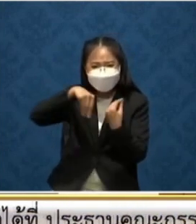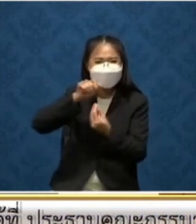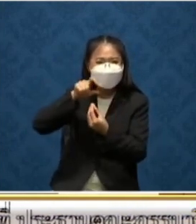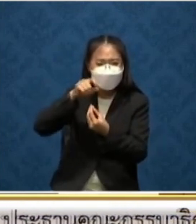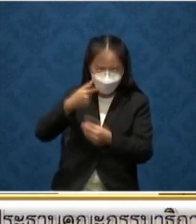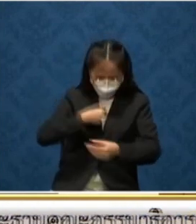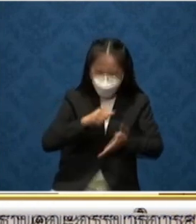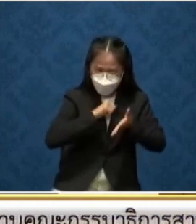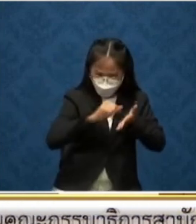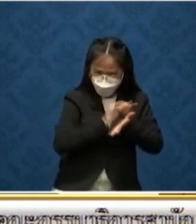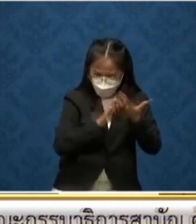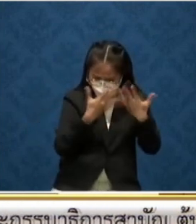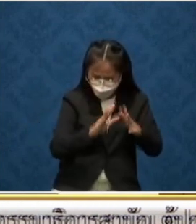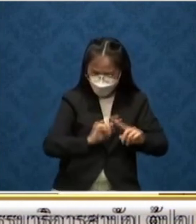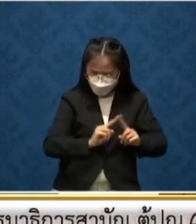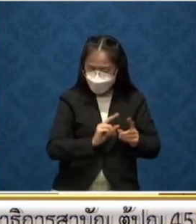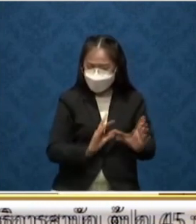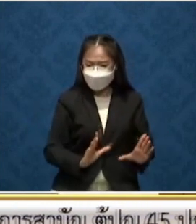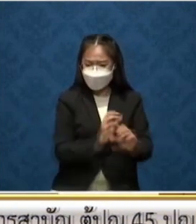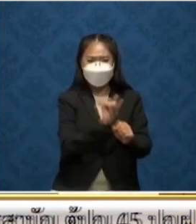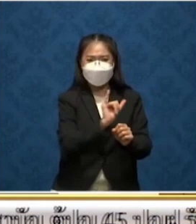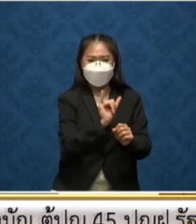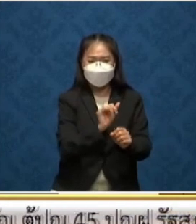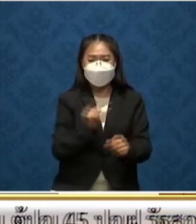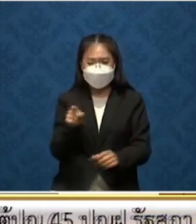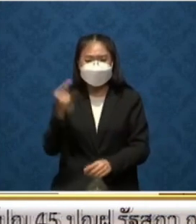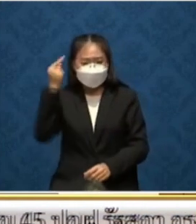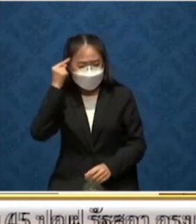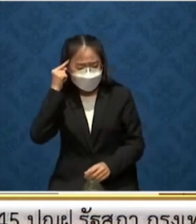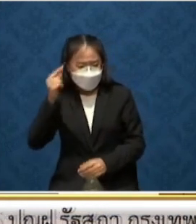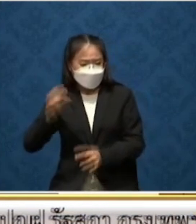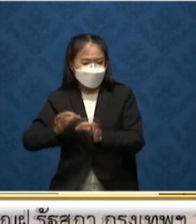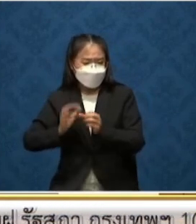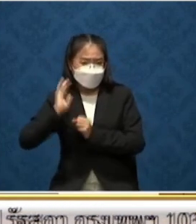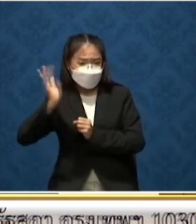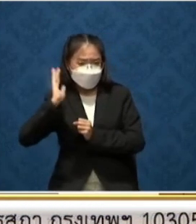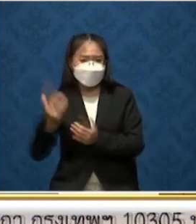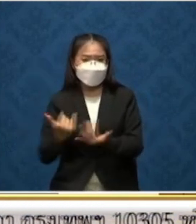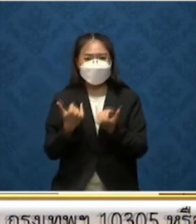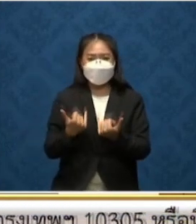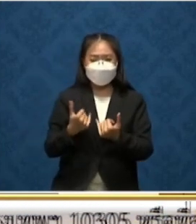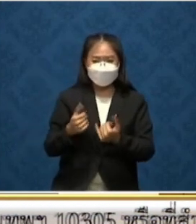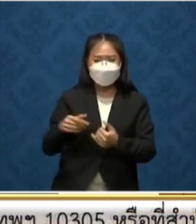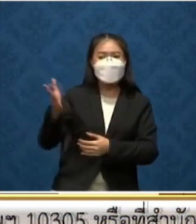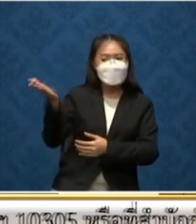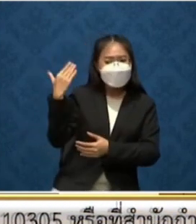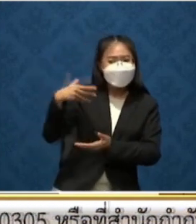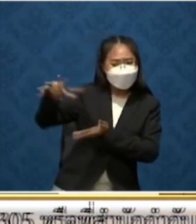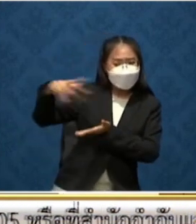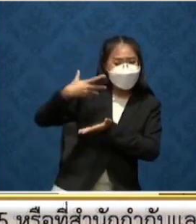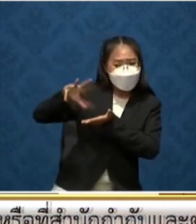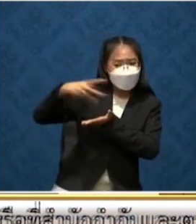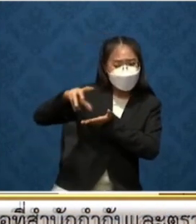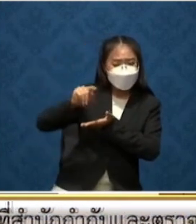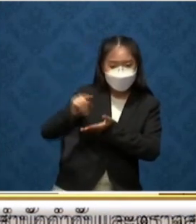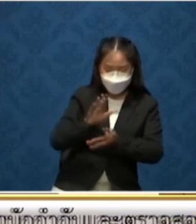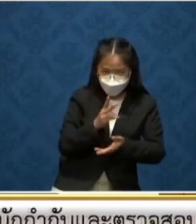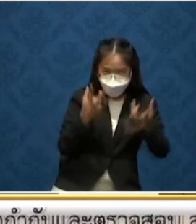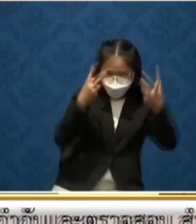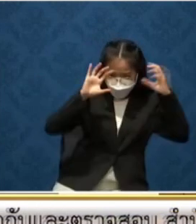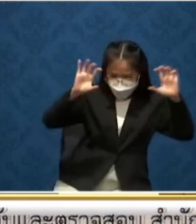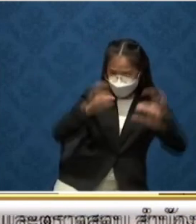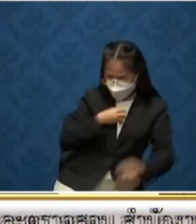ซึ่งหลังจากนี้อยู่ระหว่างการนำข้อมูลที่ได้มาประชุมหารือกับคณะทำงานชุดใหญ่ค่ะส่วน